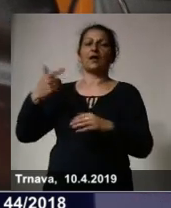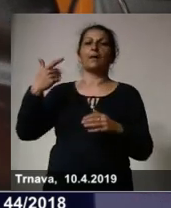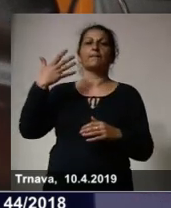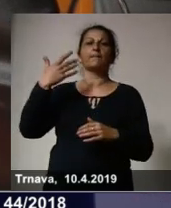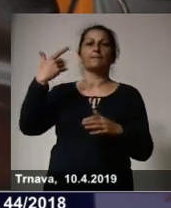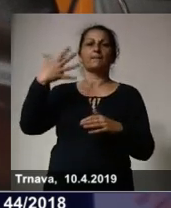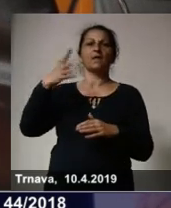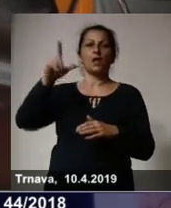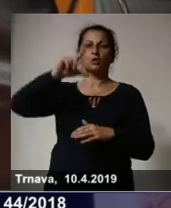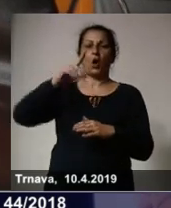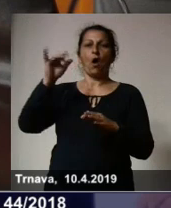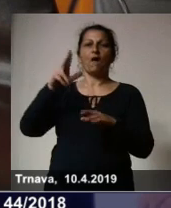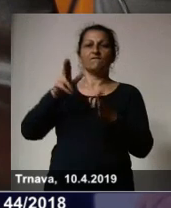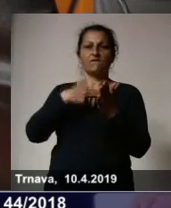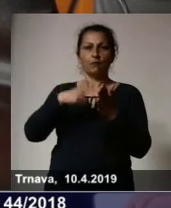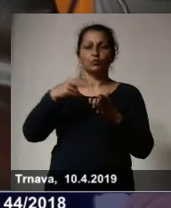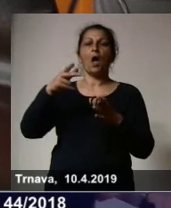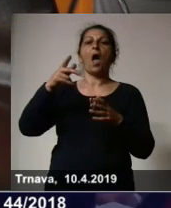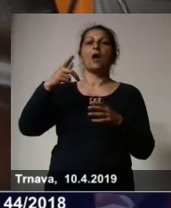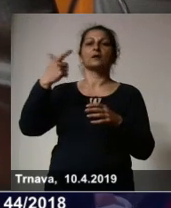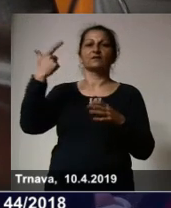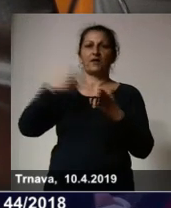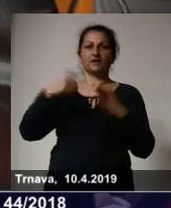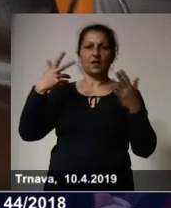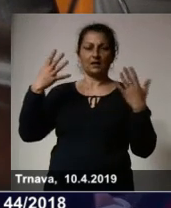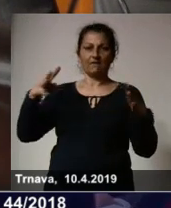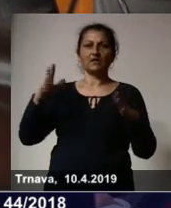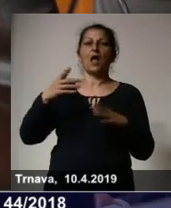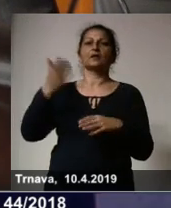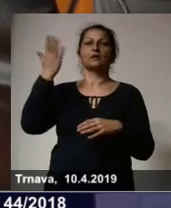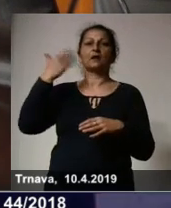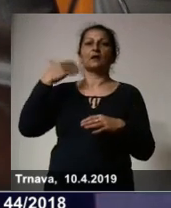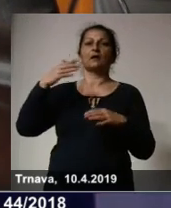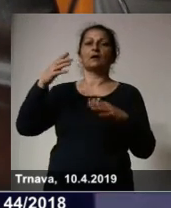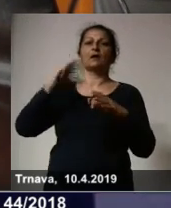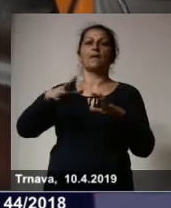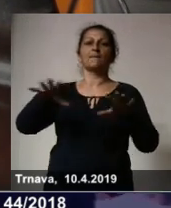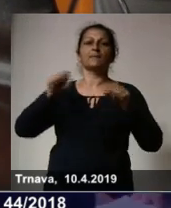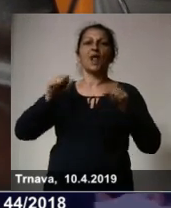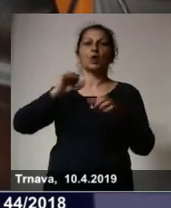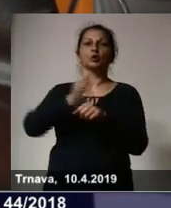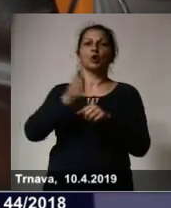15.2.2019 tri výzvy v zmysle všeobecne záväzného nariadenia, ktoré sme prijali pod číslom